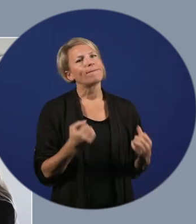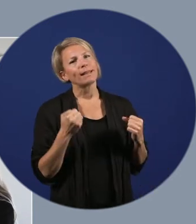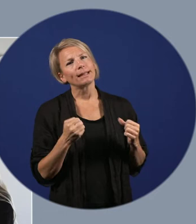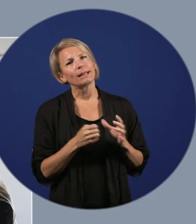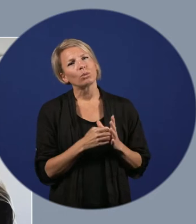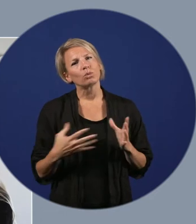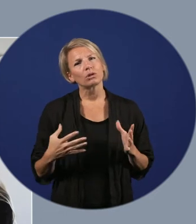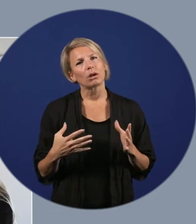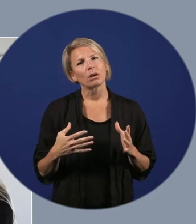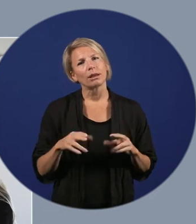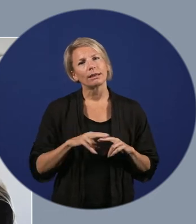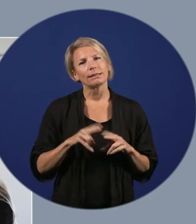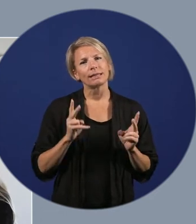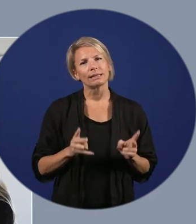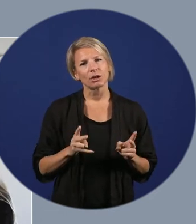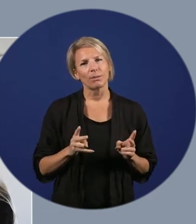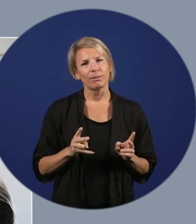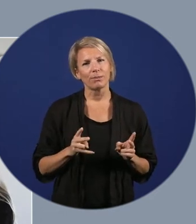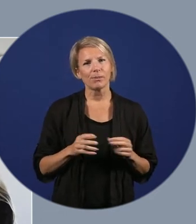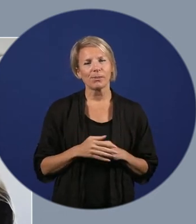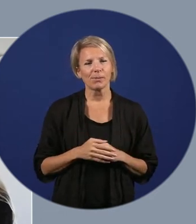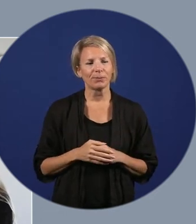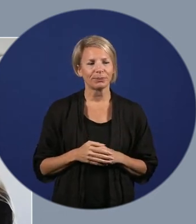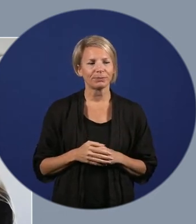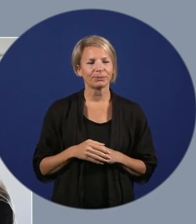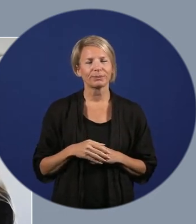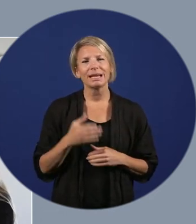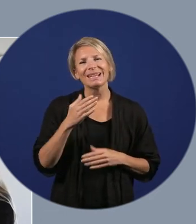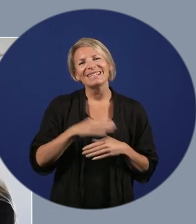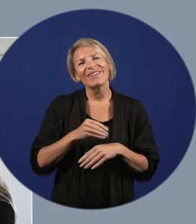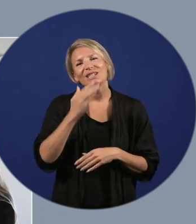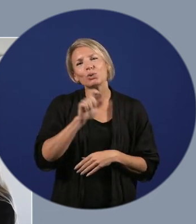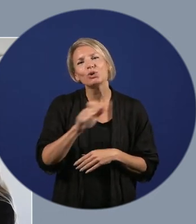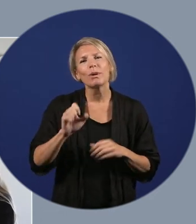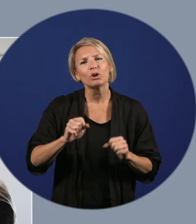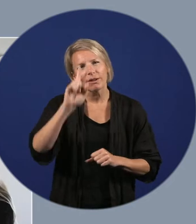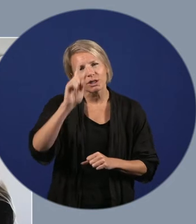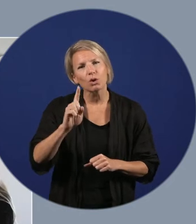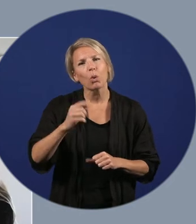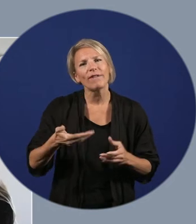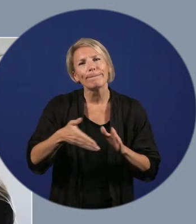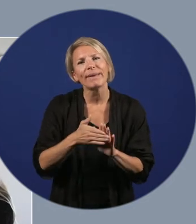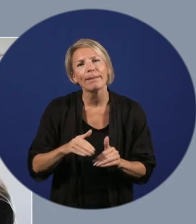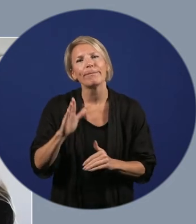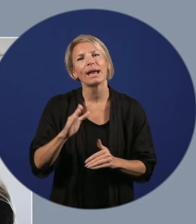man känner sig att man måste få med Sveriges ungdomar, för att det är liksom vi som kommer bygga Sverige i framtiden